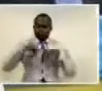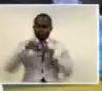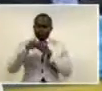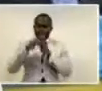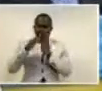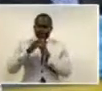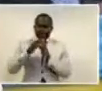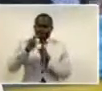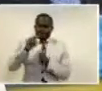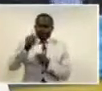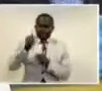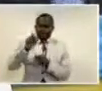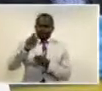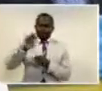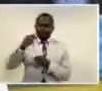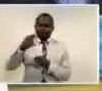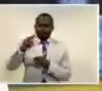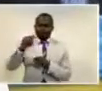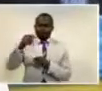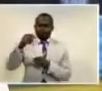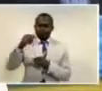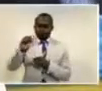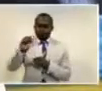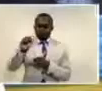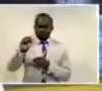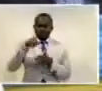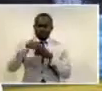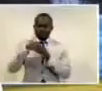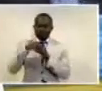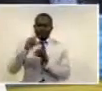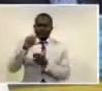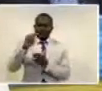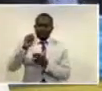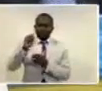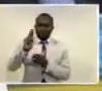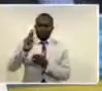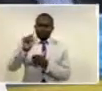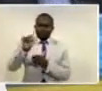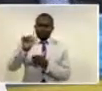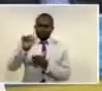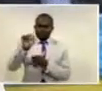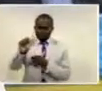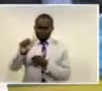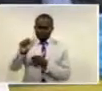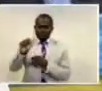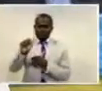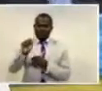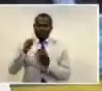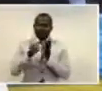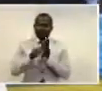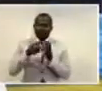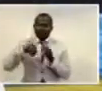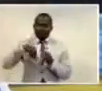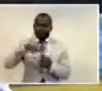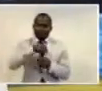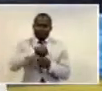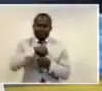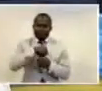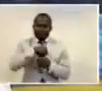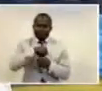wa Nyaruhonga akagari kakiraga umurenge wa Nyamyumba. Ikibazo mfite